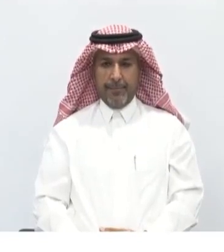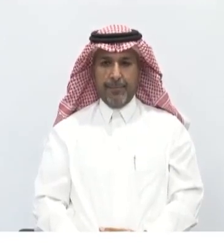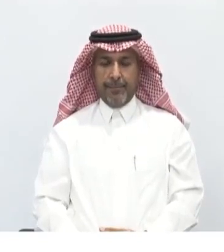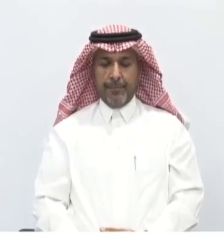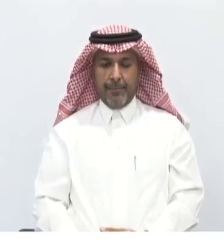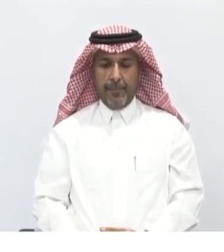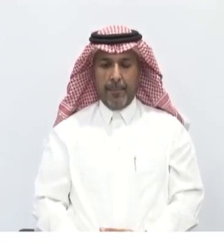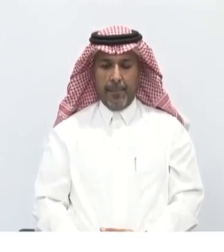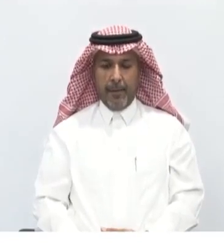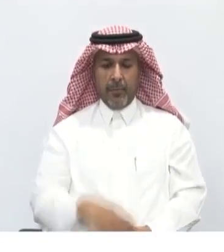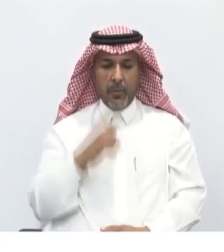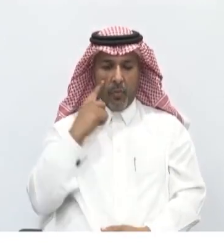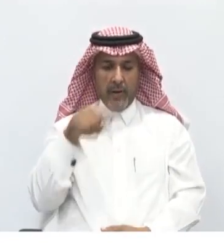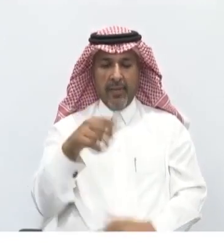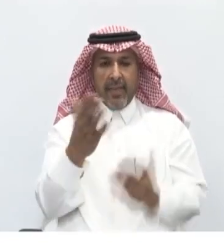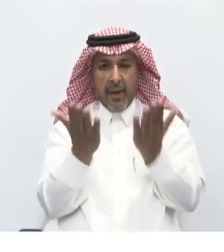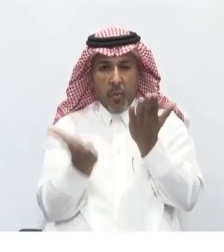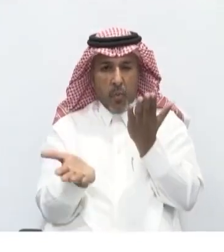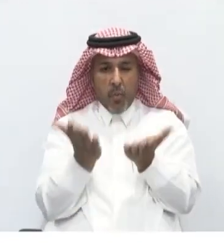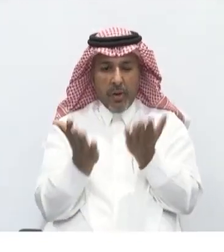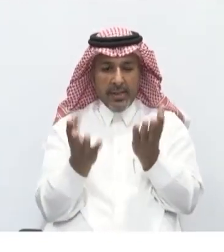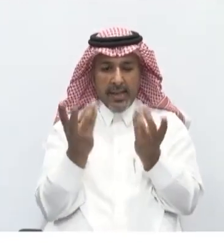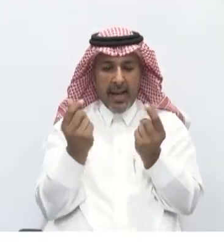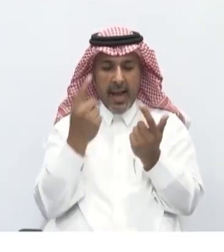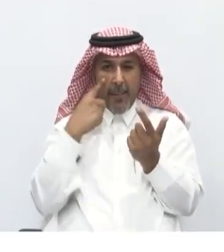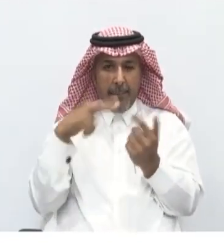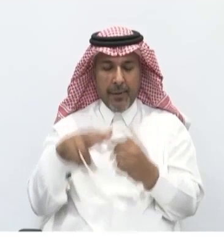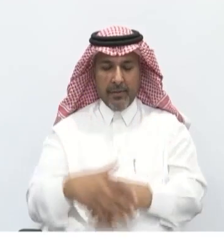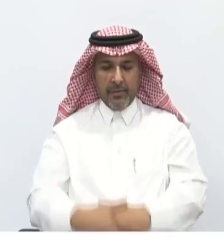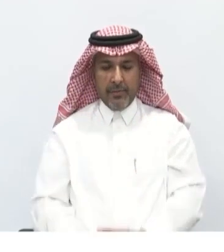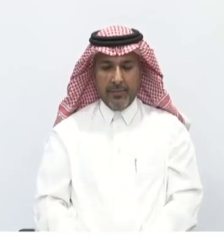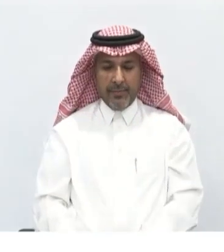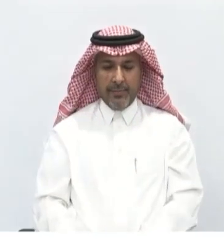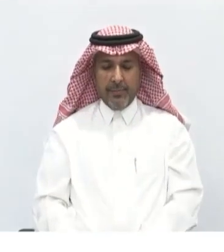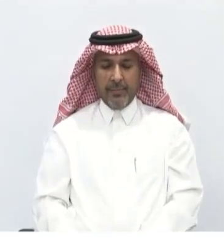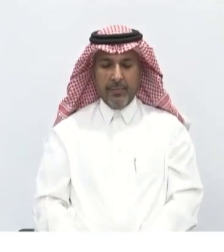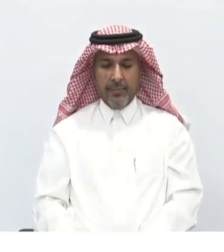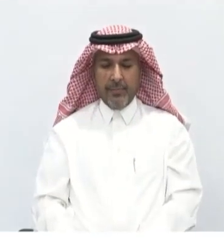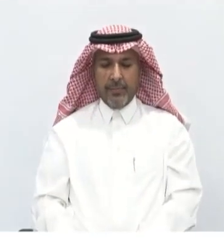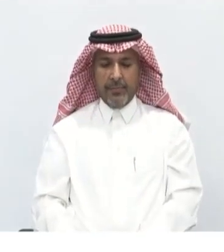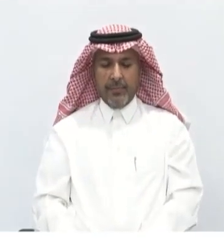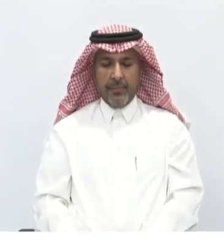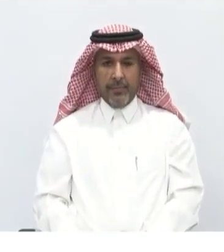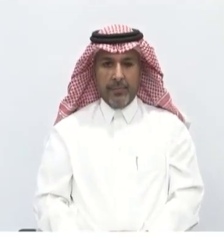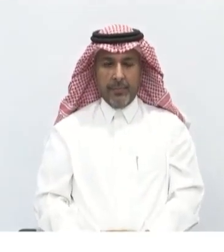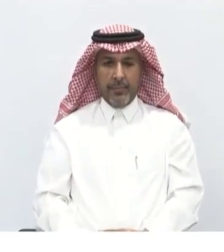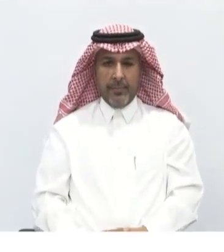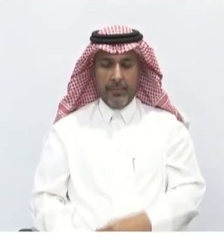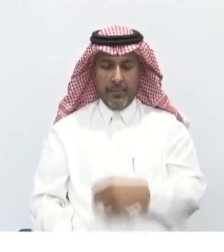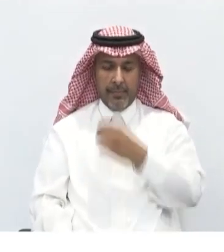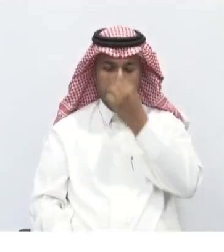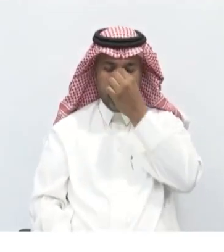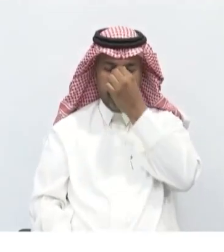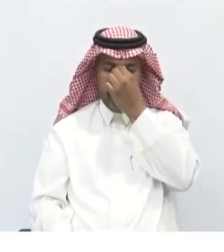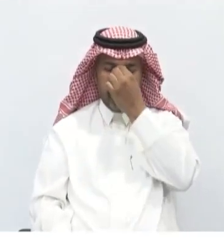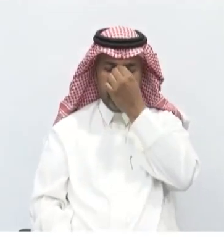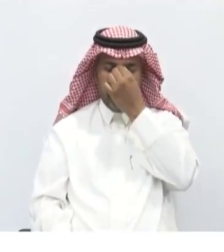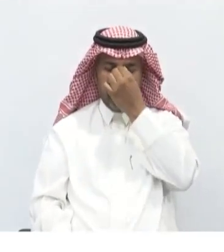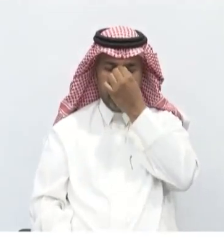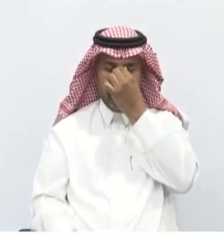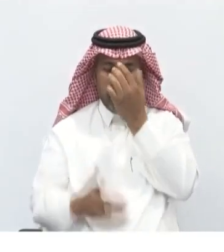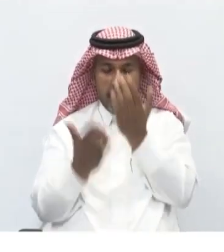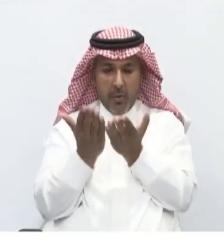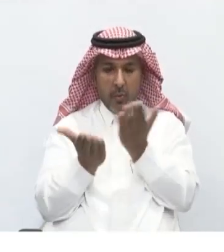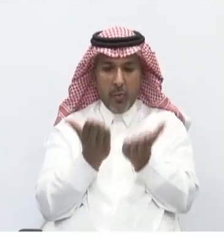تحفيز زين المعادله الاتيه ثم حدد النسبه الموليه الممكنه هنا في هذا السؤال لم تكون المعادله موزونه